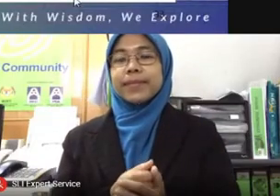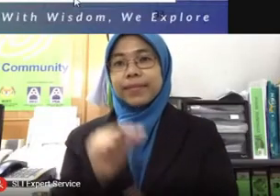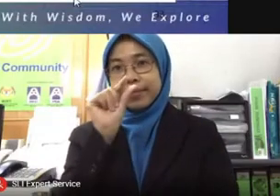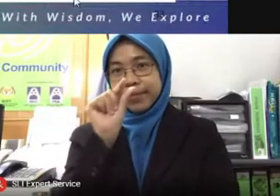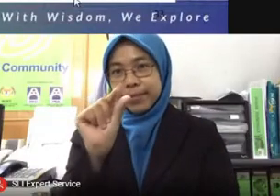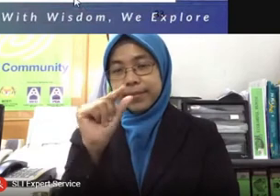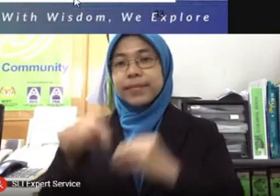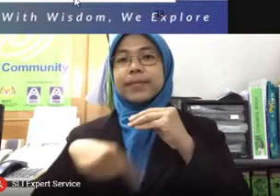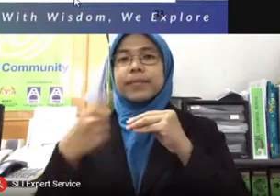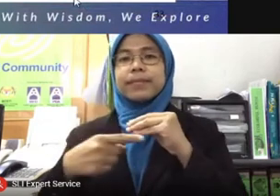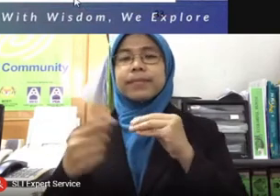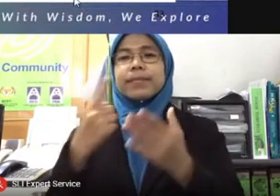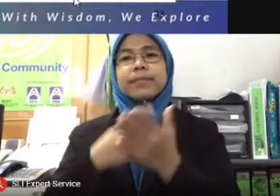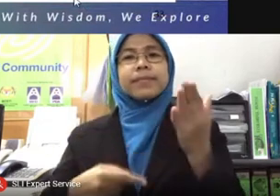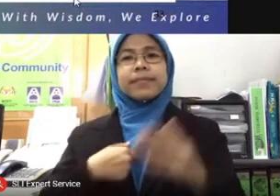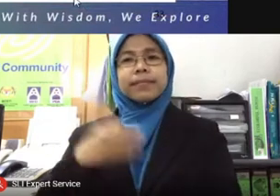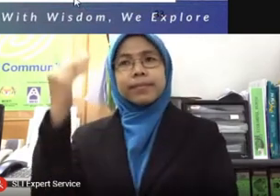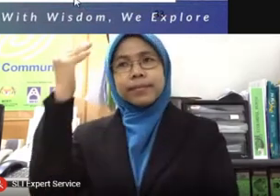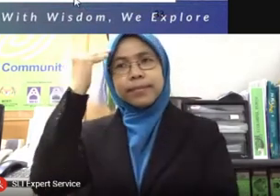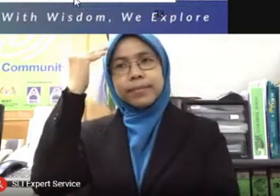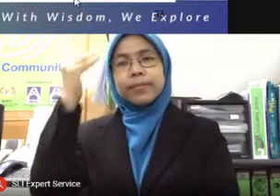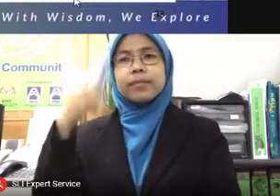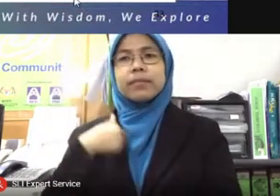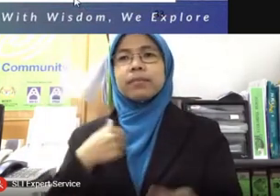tentang apa yang ditakutilah, okey. Ini